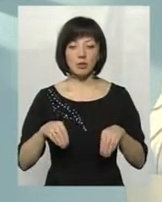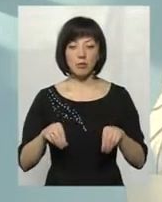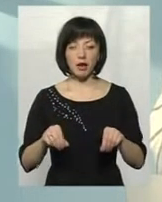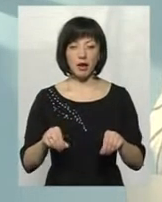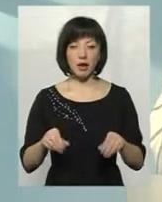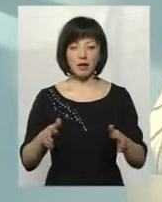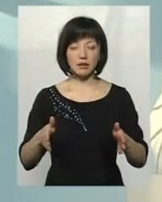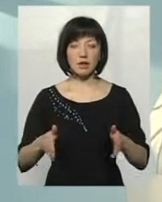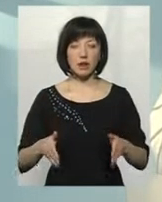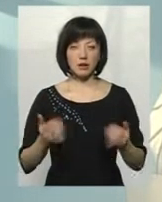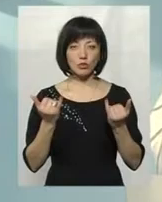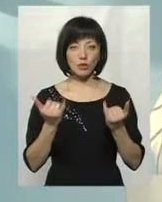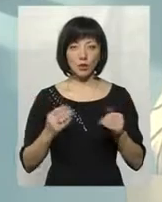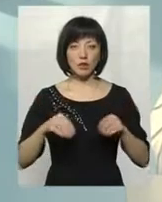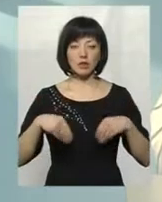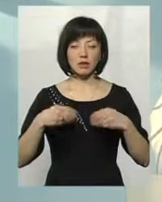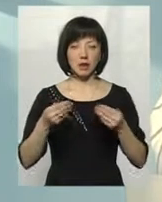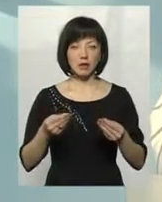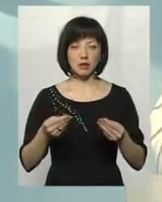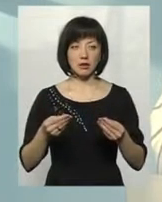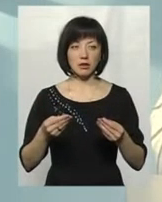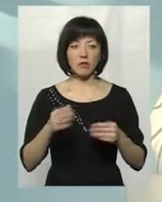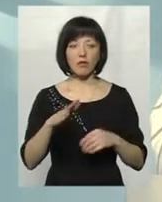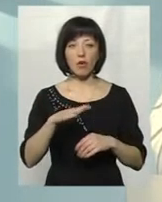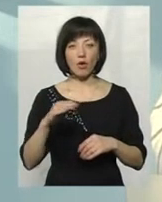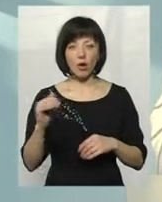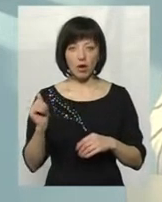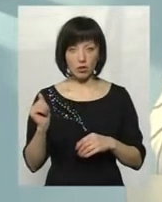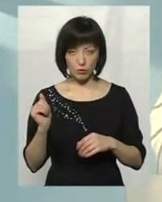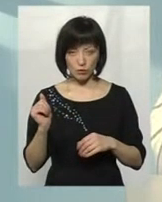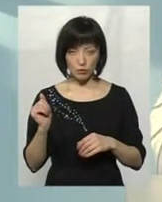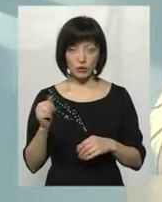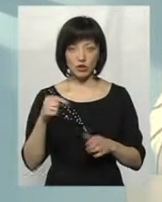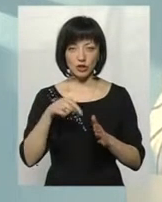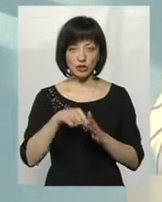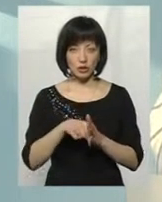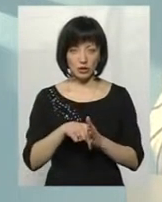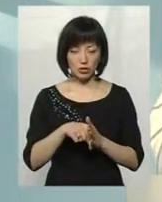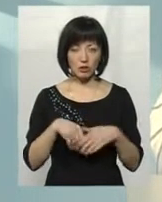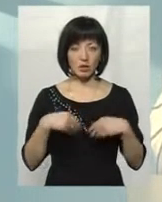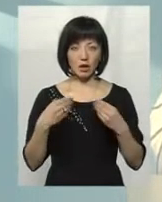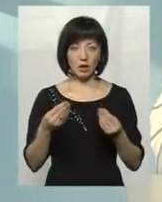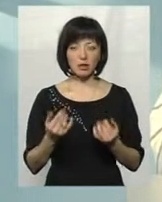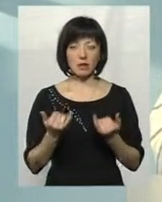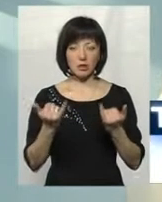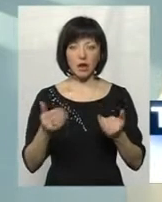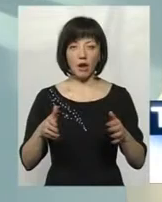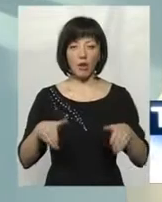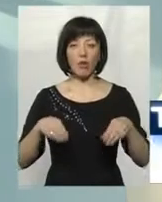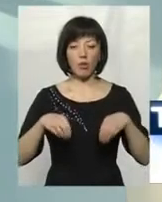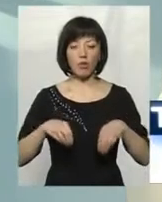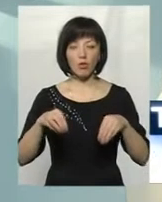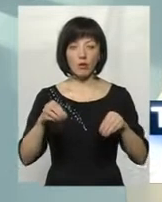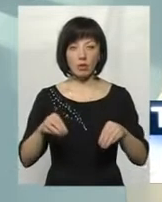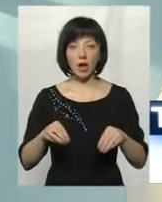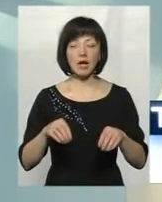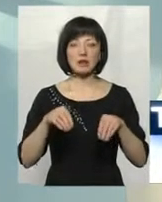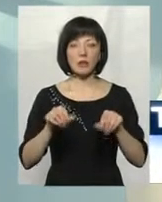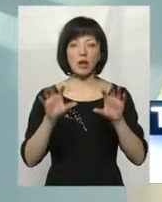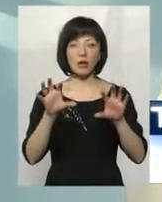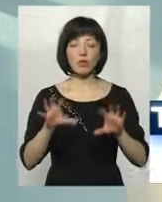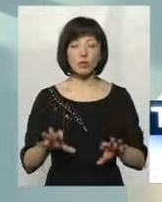ділянка сьогодні надана, як я зрозумів, з доповіді в оренду, значить вона надана для городництва, а земельний кодекс